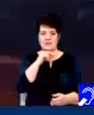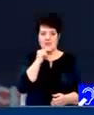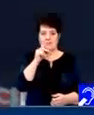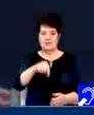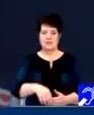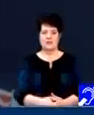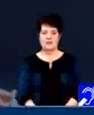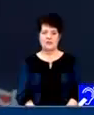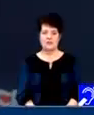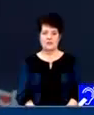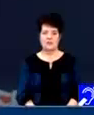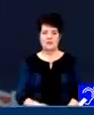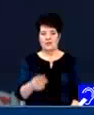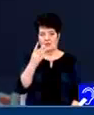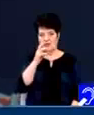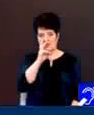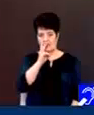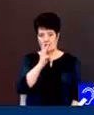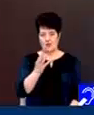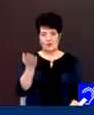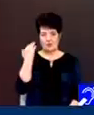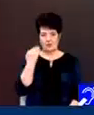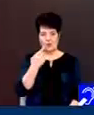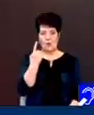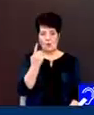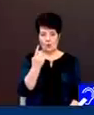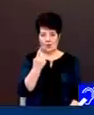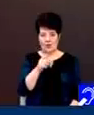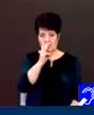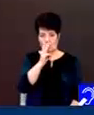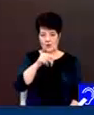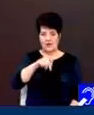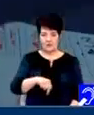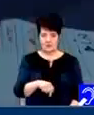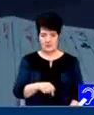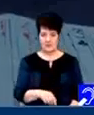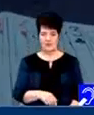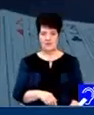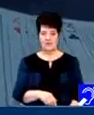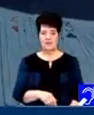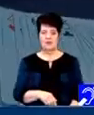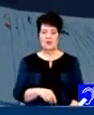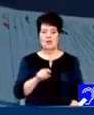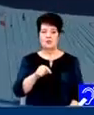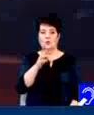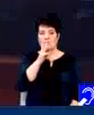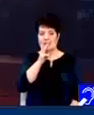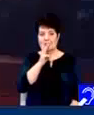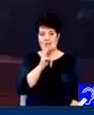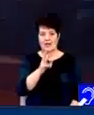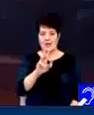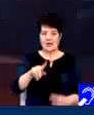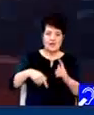aici! Luăm un salariu de luna trecută, unul de luna aceasta și un salariu